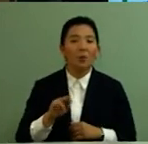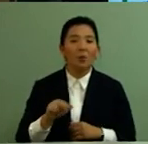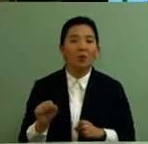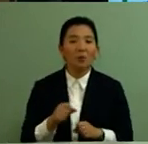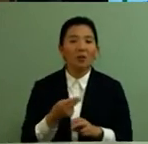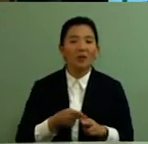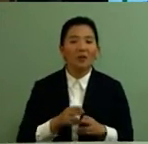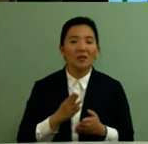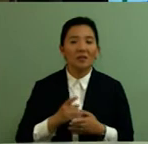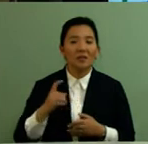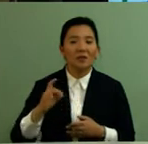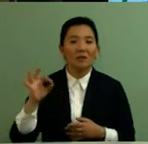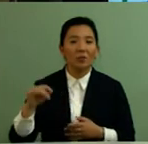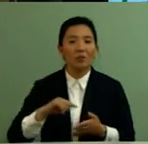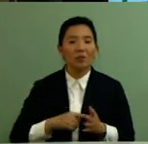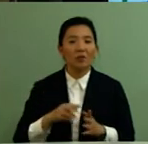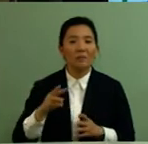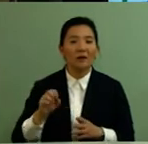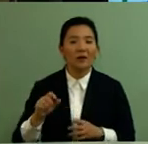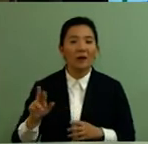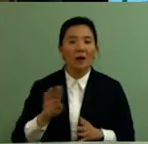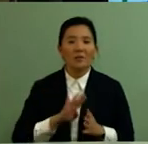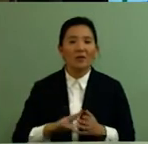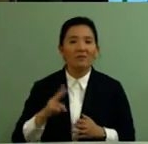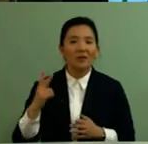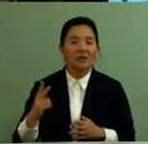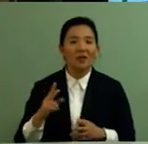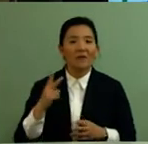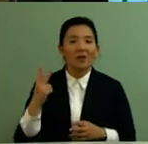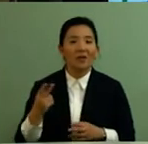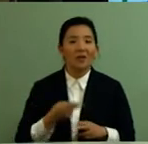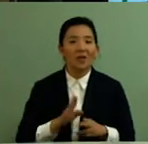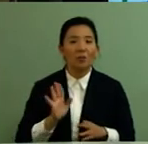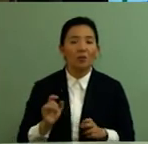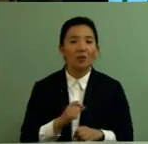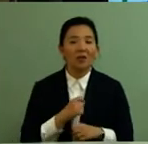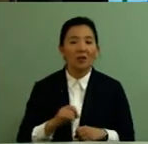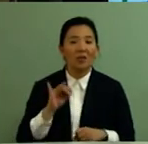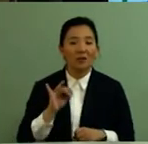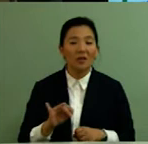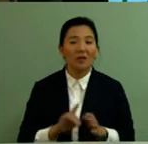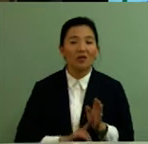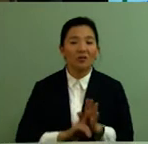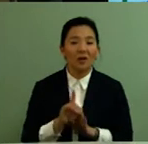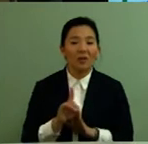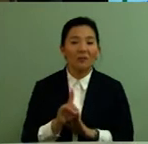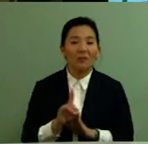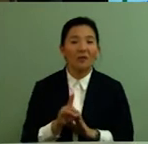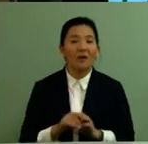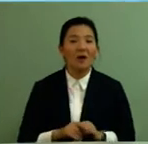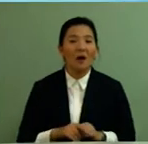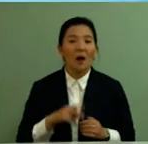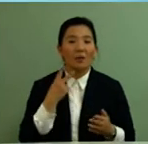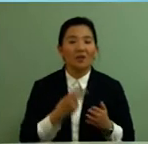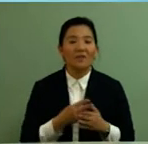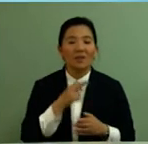и есть х нулевое умножить на омега без квадрата. С квадратом это ускорение. И начинаем